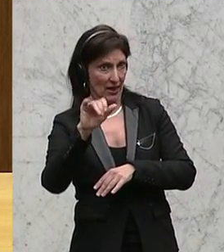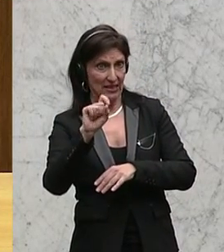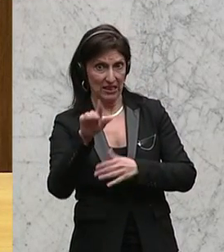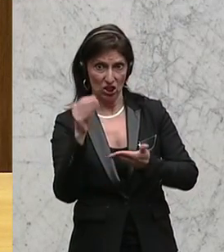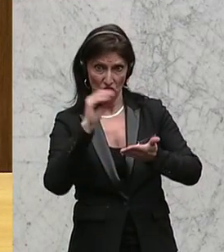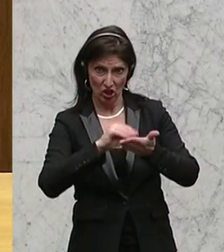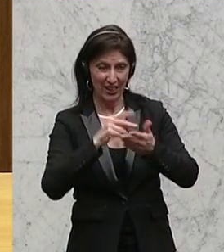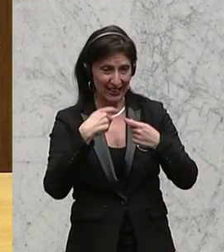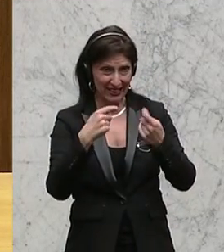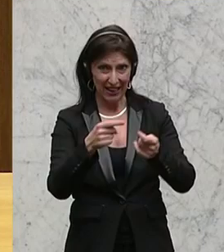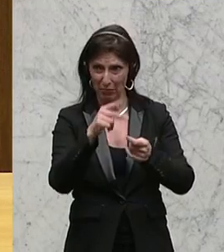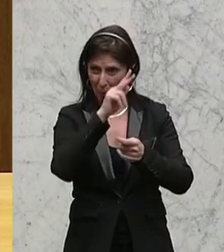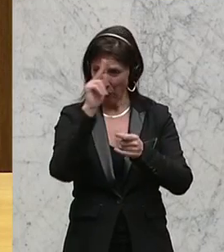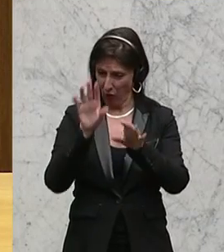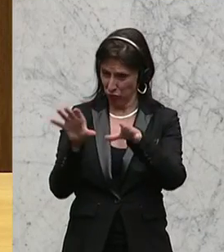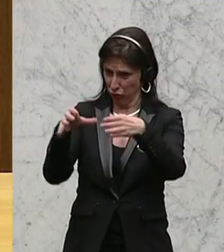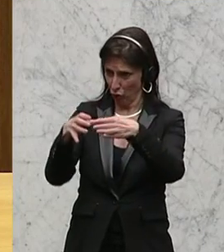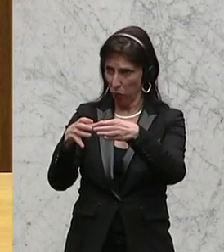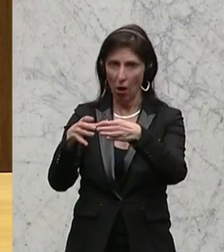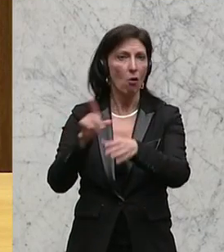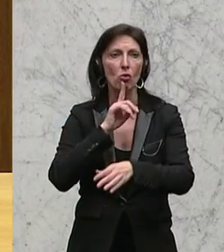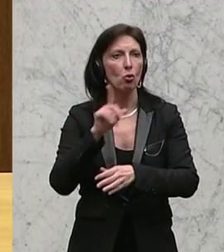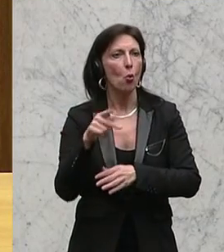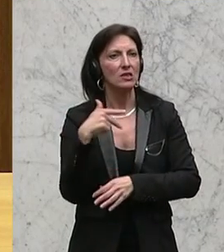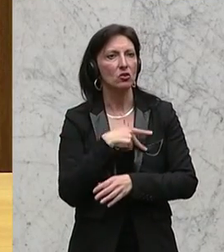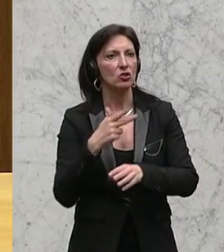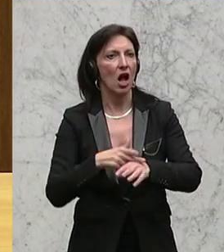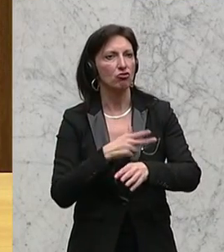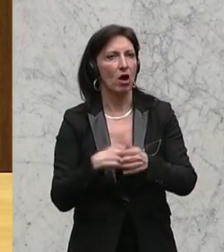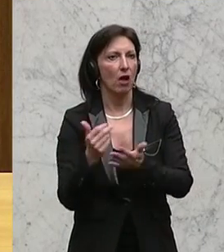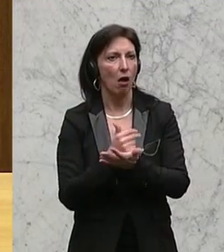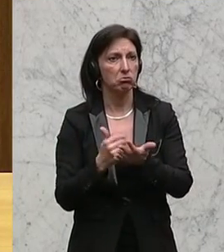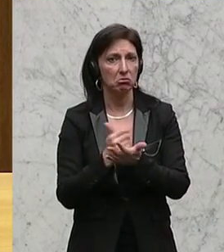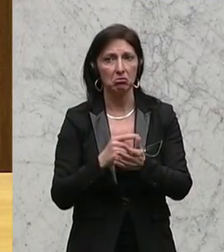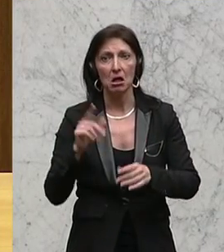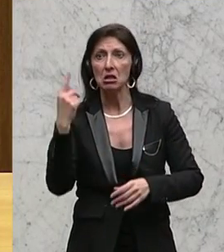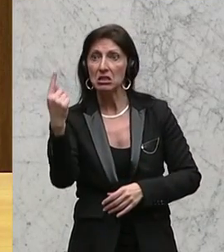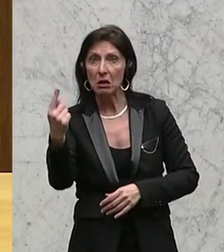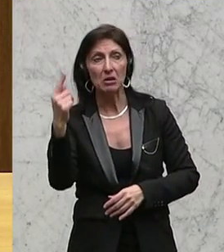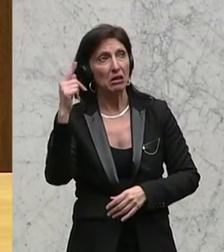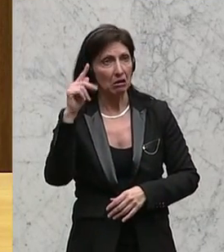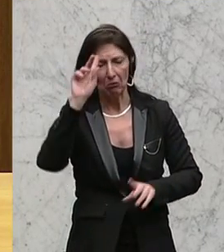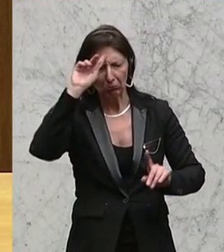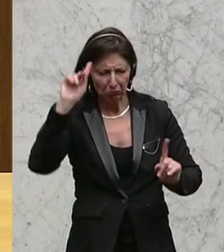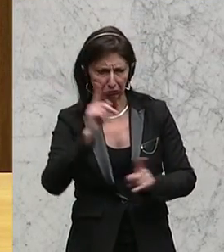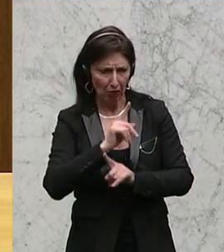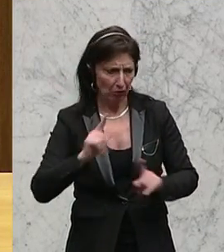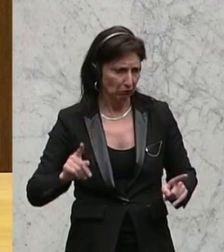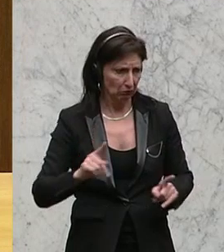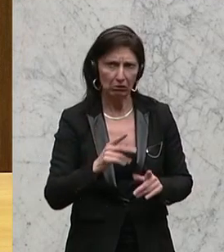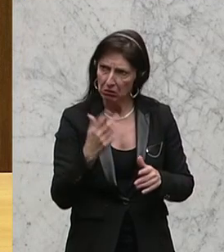Sozialstaat lebt, die überhaupt nach irgendeiner Zeit nicht einmal mehr daran denkt, selbstständig ein Einkommen